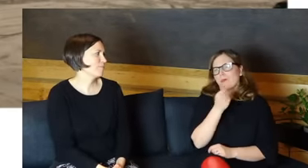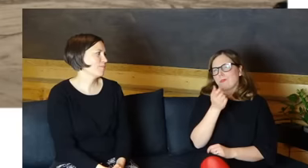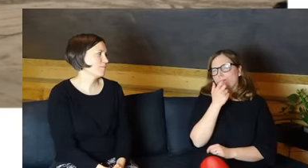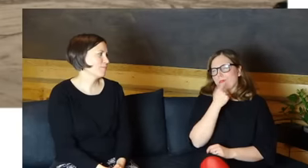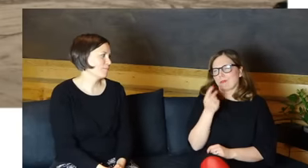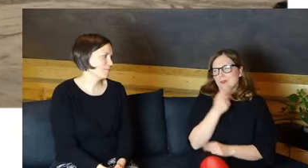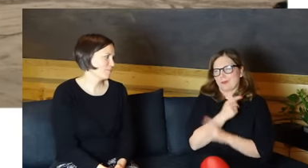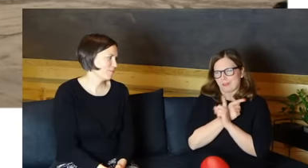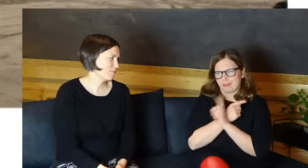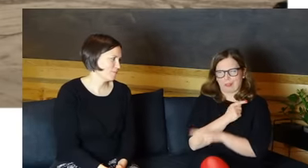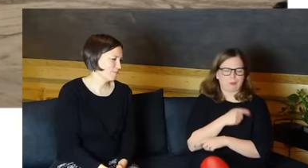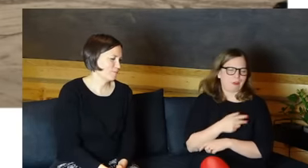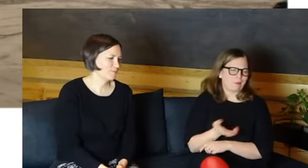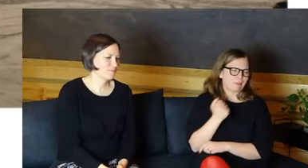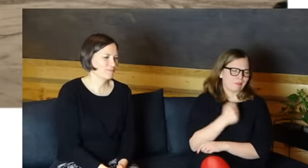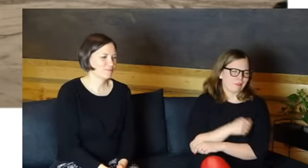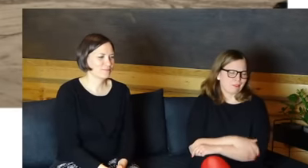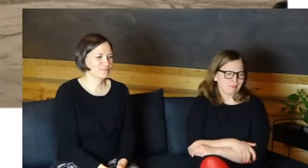All right.